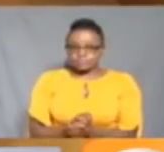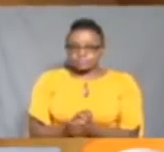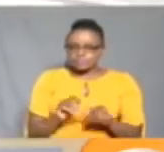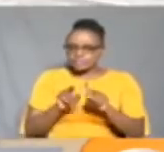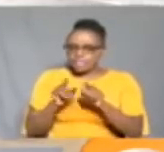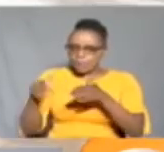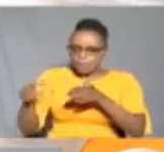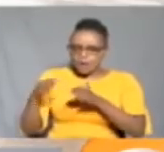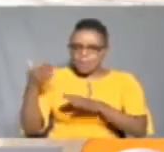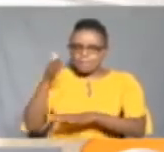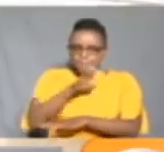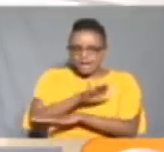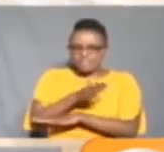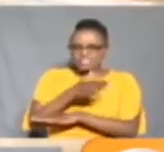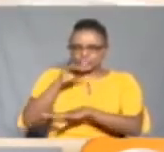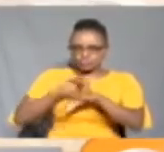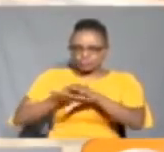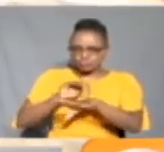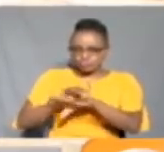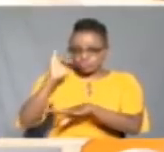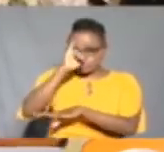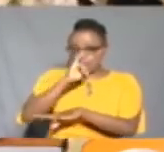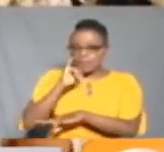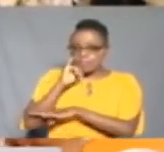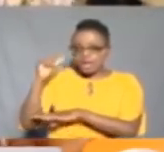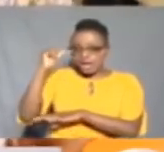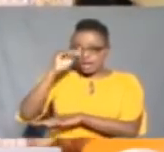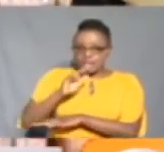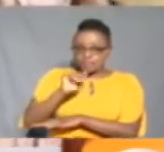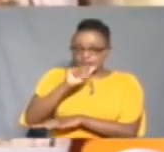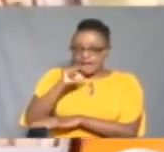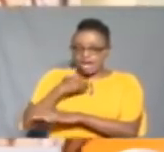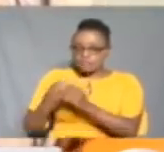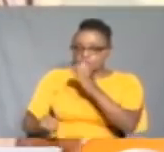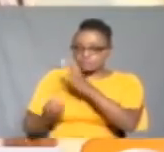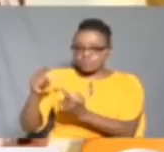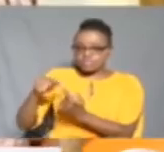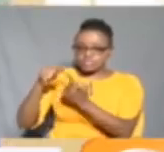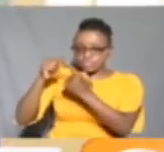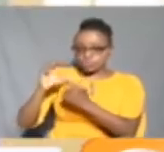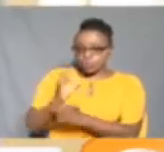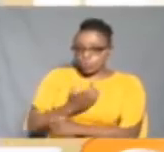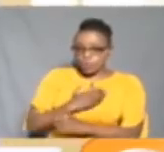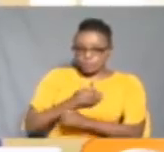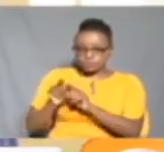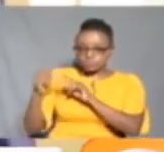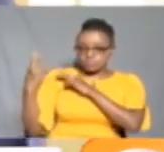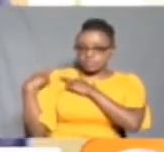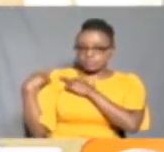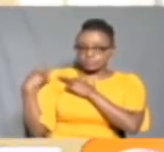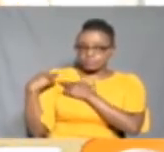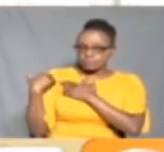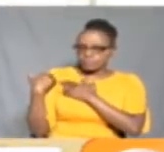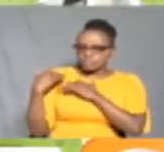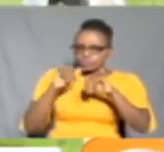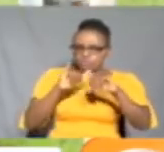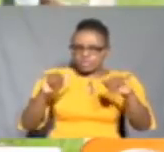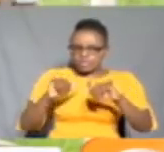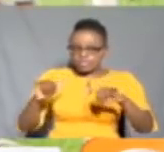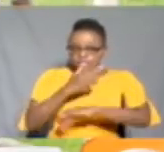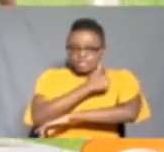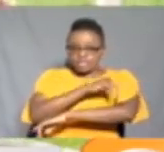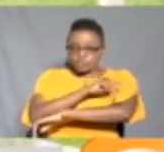Na kama njia ya kurejesha hadhi, Gavana wa Kirinyaga Ann Waiguru amebuni jopo maalum litakalosimamia shughuli ya kuimarisha